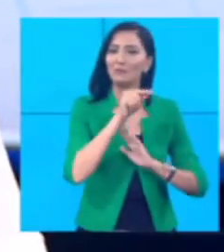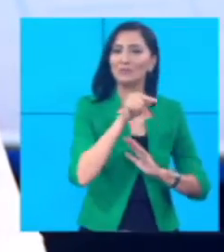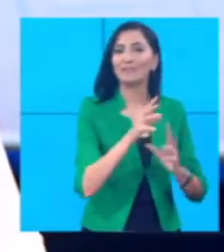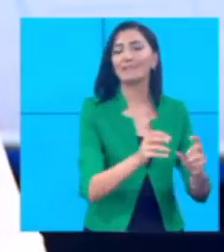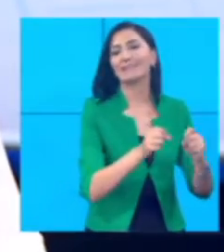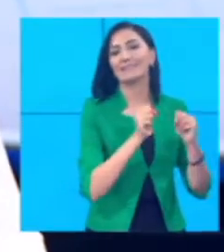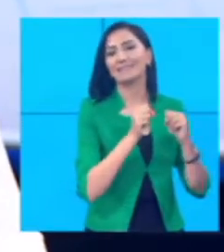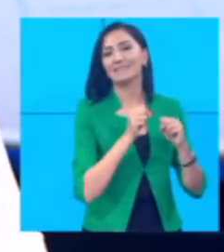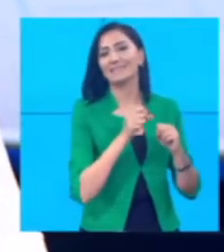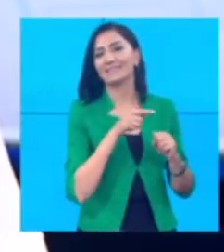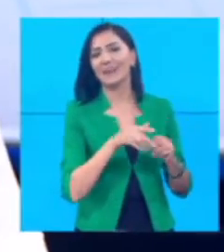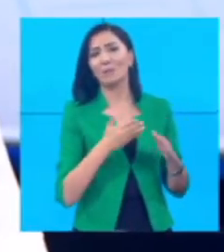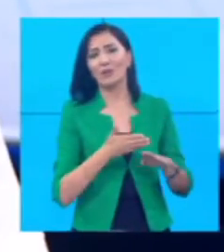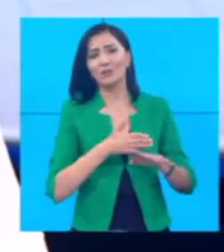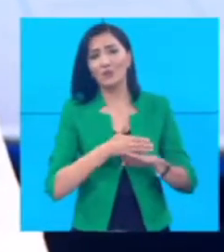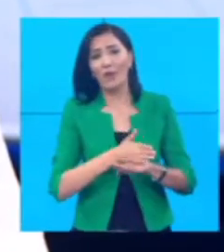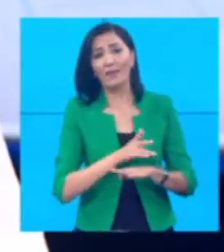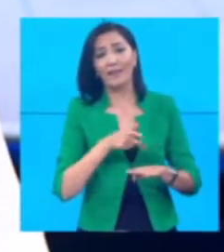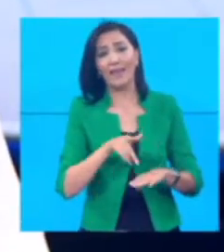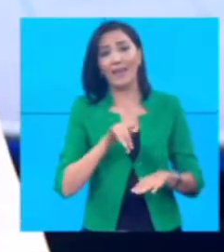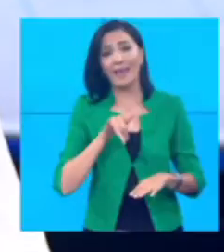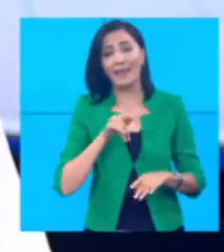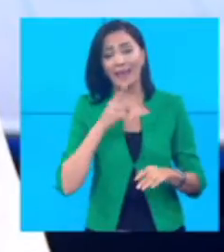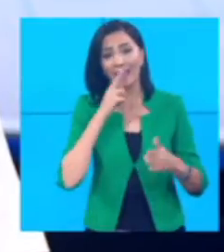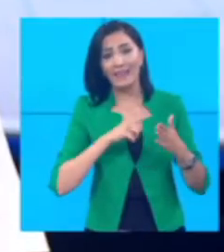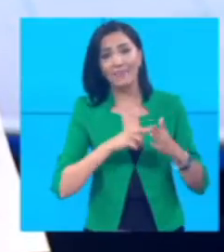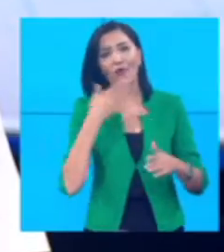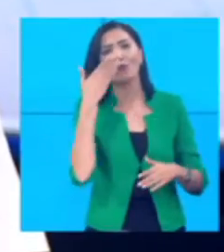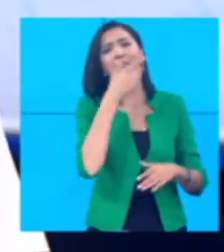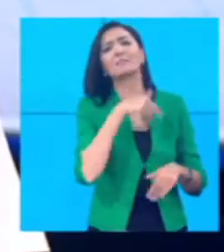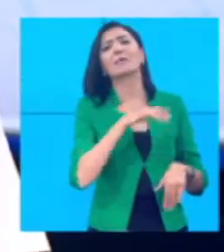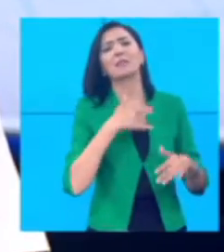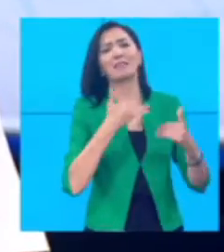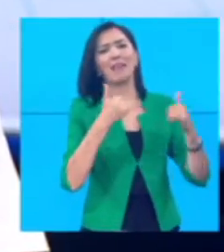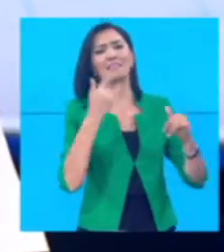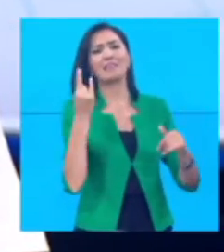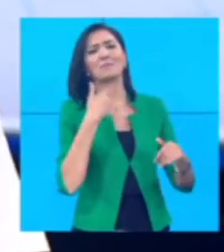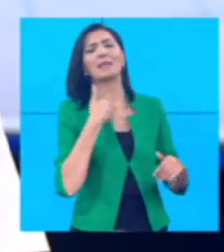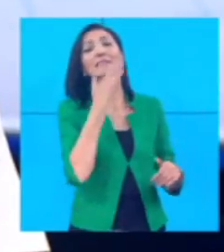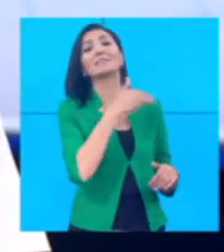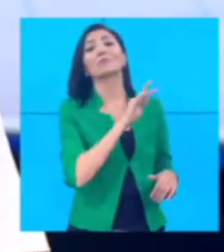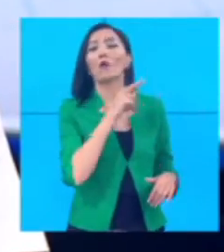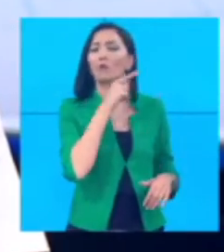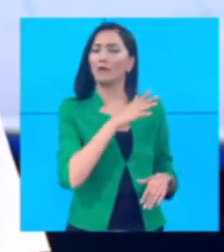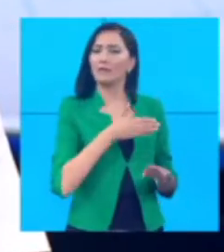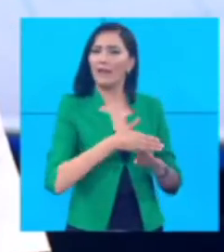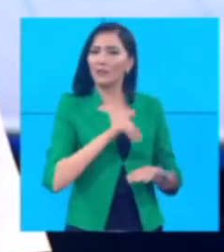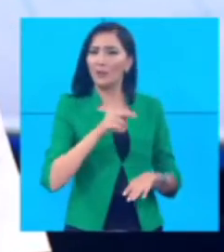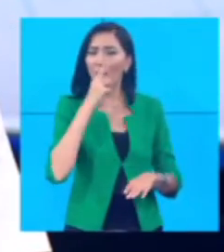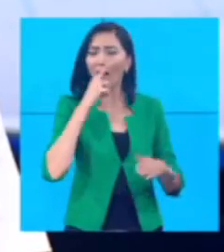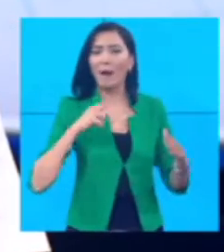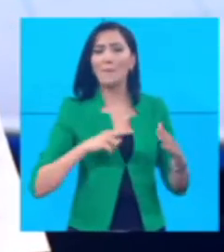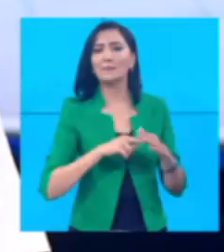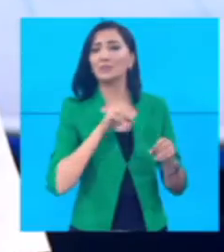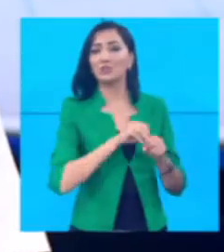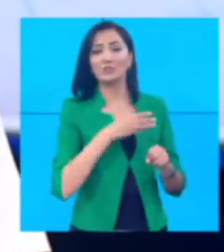başarıyı yakaladık. Tabii esas hedefimiz oraya gitmek değil. Tatil için falan gitmiyoruz biz. Oraya hakikaten bir